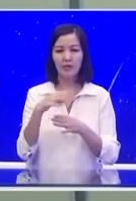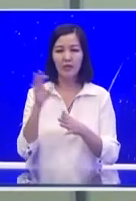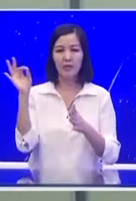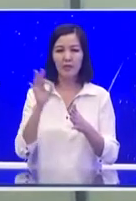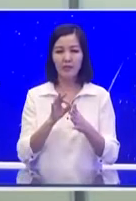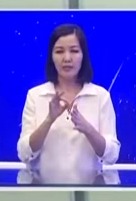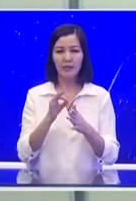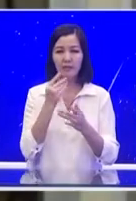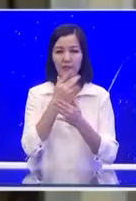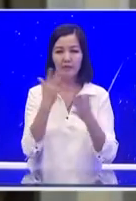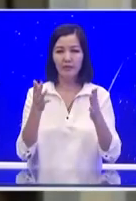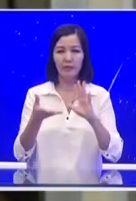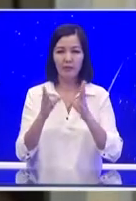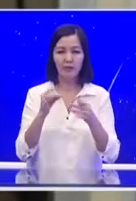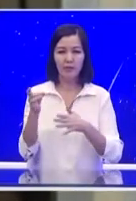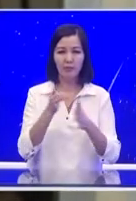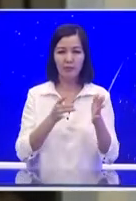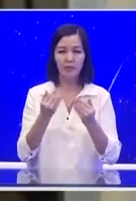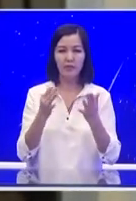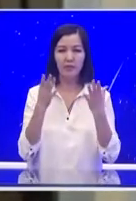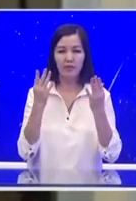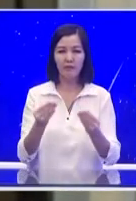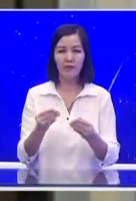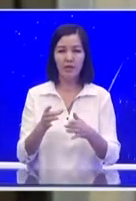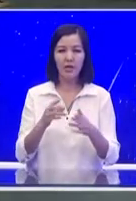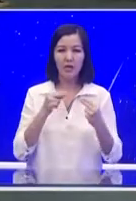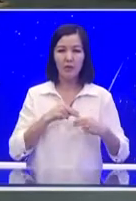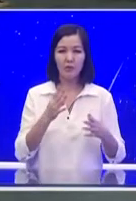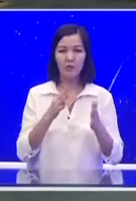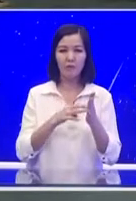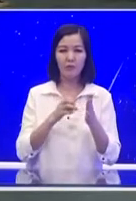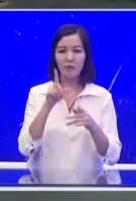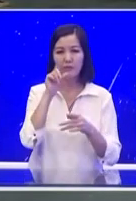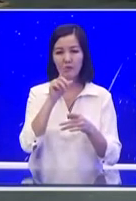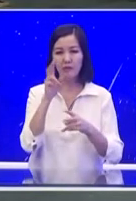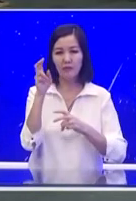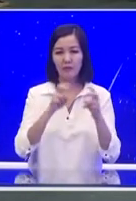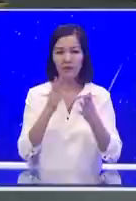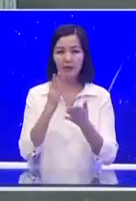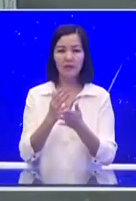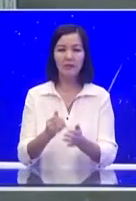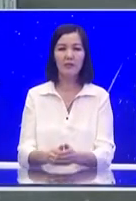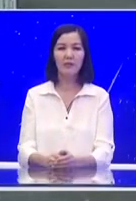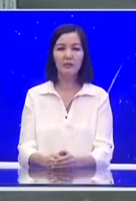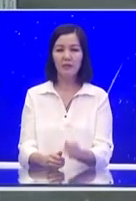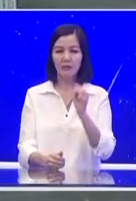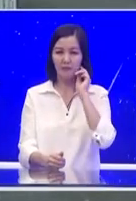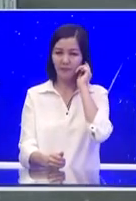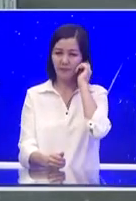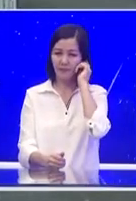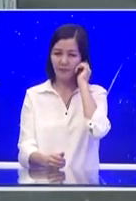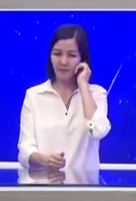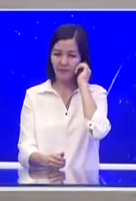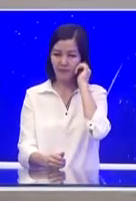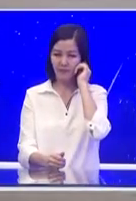40% продукции по всей стране. В настоящее время в регионе работает 8 птицефабрик. Айнур Мейрханова, Медет Жумабай, Габит Кабдрахман,